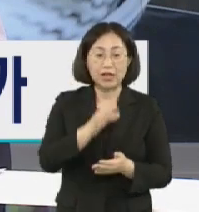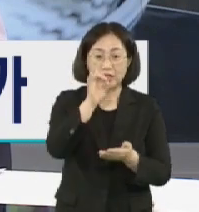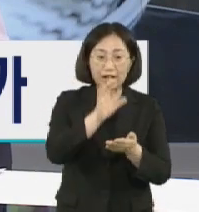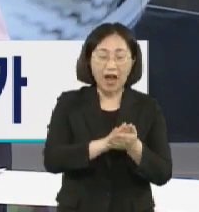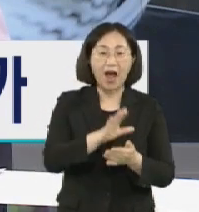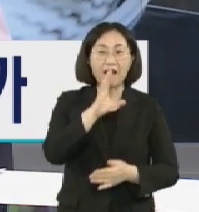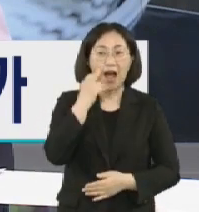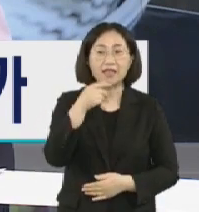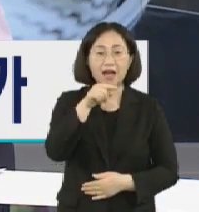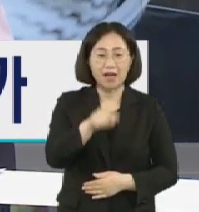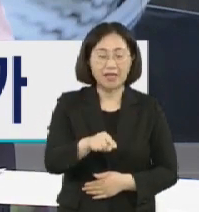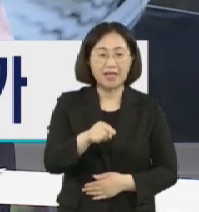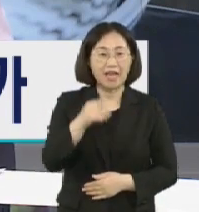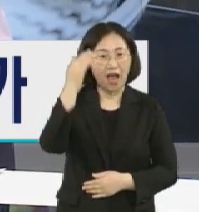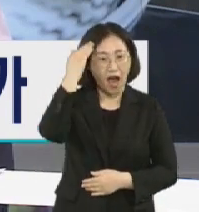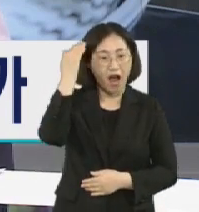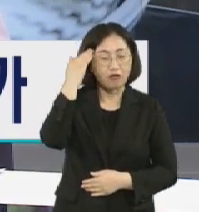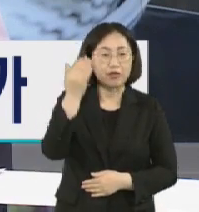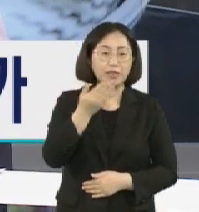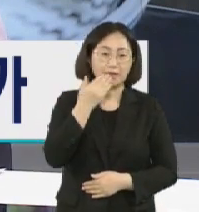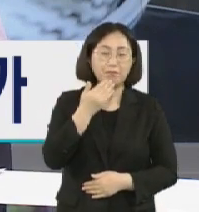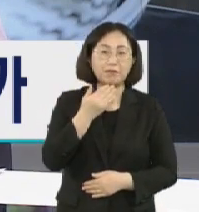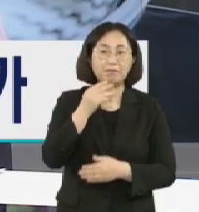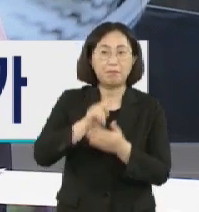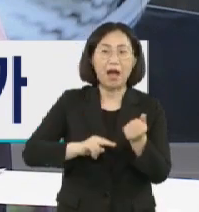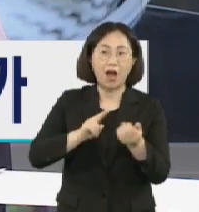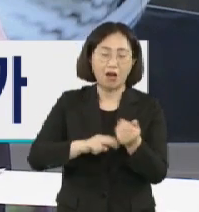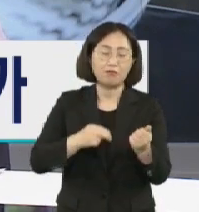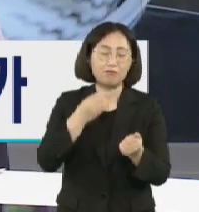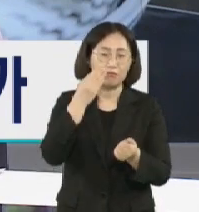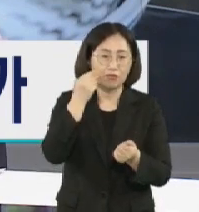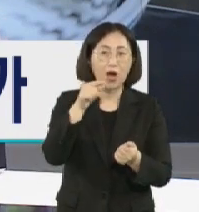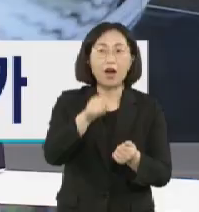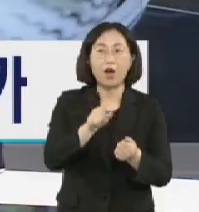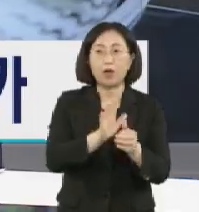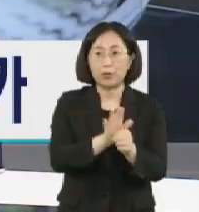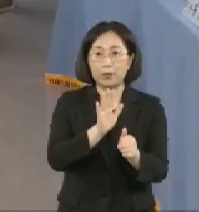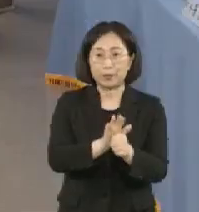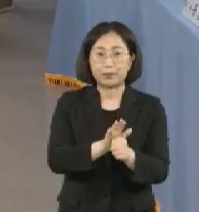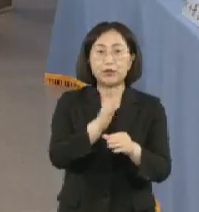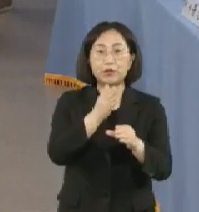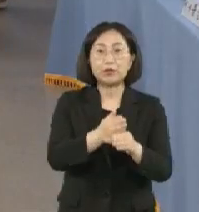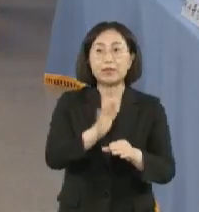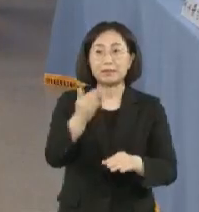2k 식품 산업의 메카로 발돋움하고 있습니다 김진석 기자 입니다